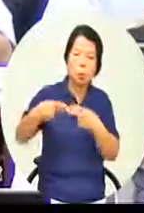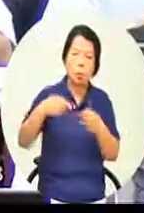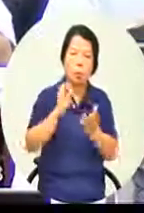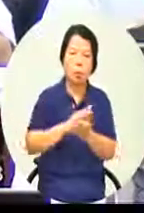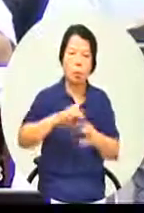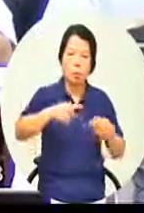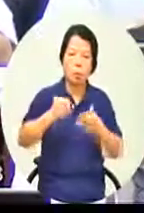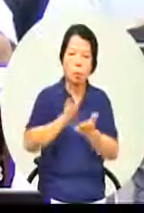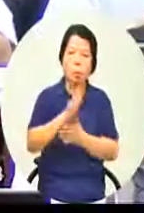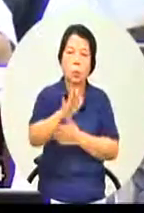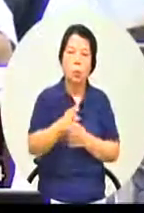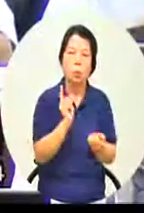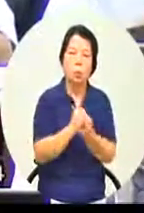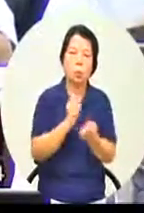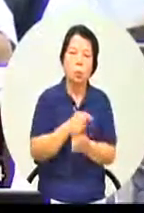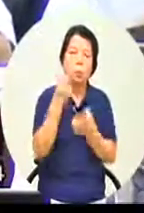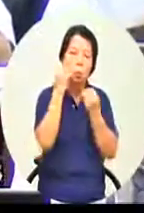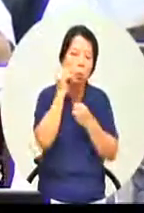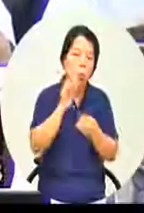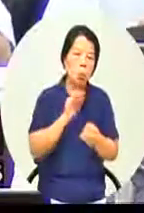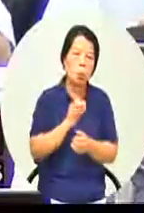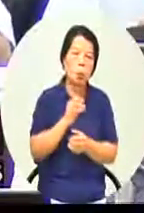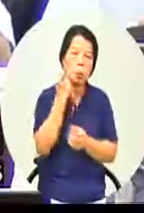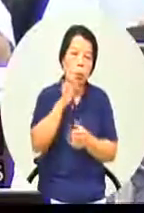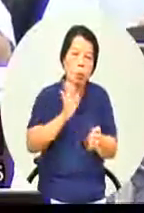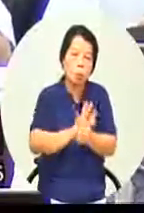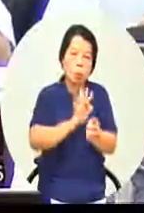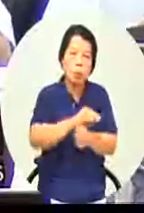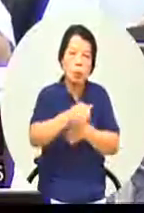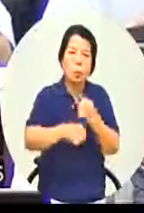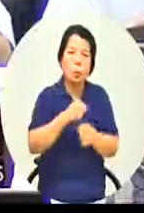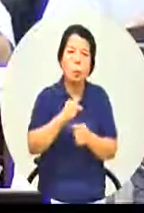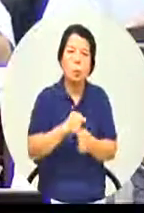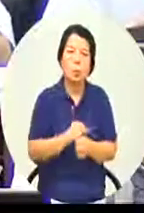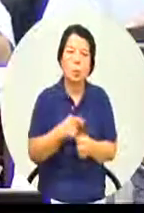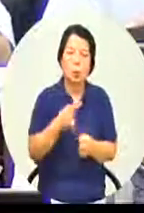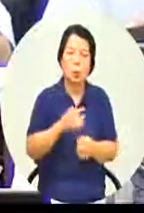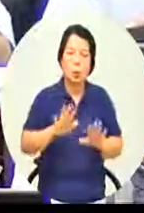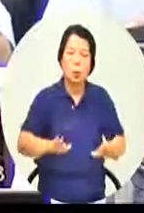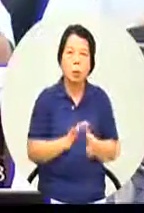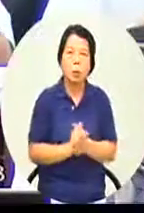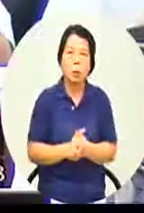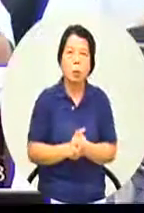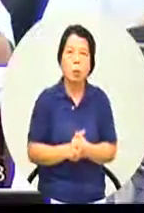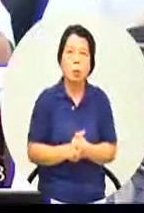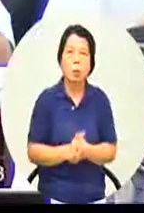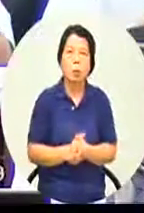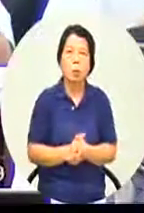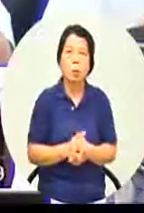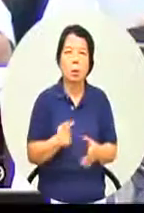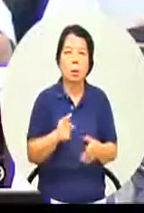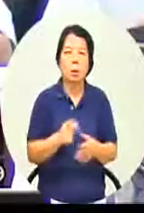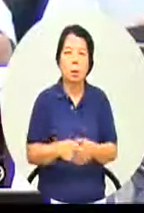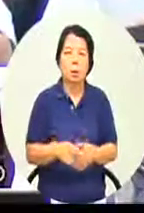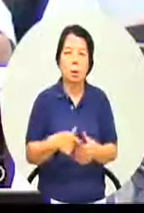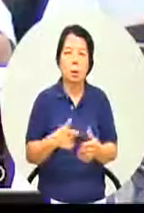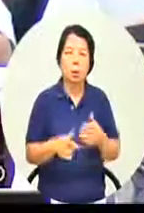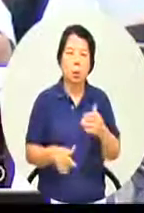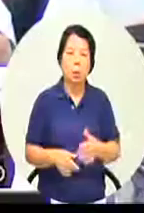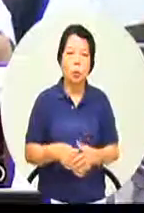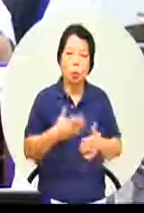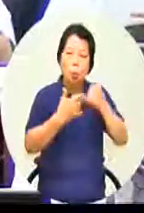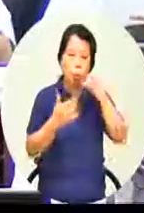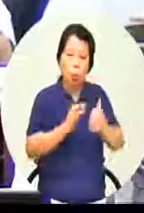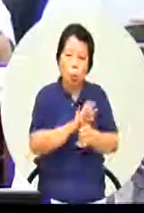后呢，当然对于整个观光推动的部分，除了目前我们的贡多拉的这个河水域的这样的一